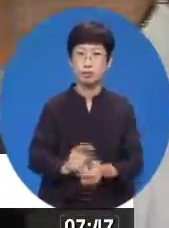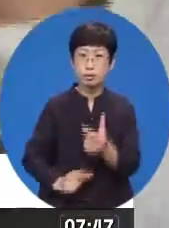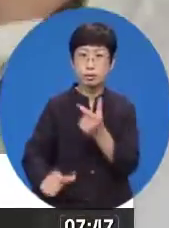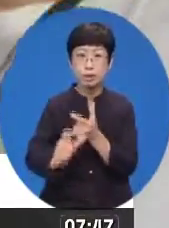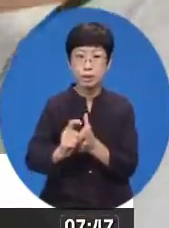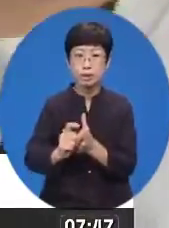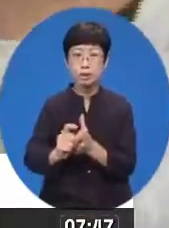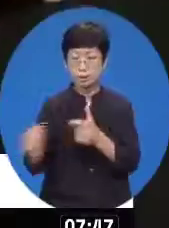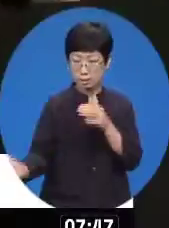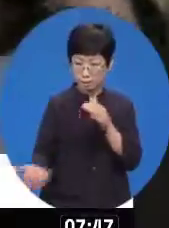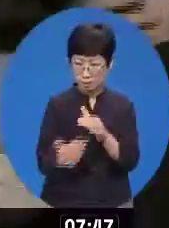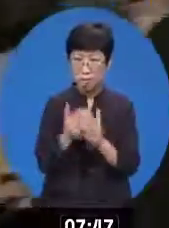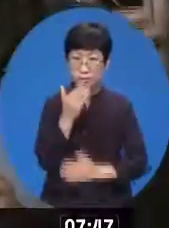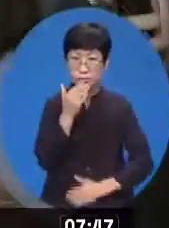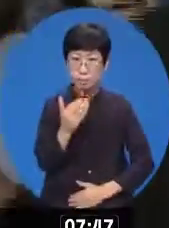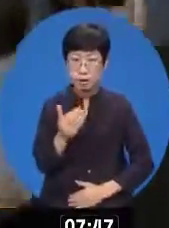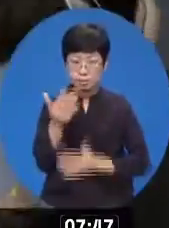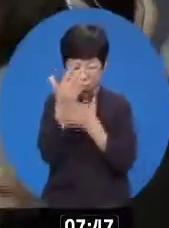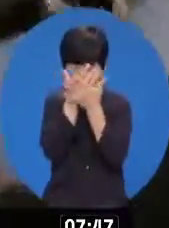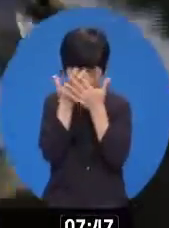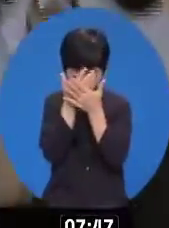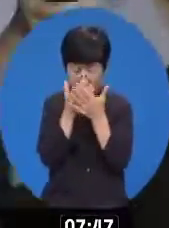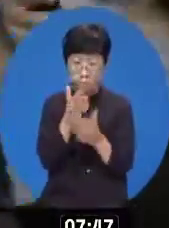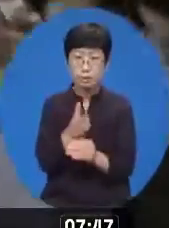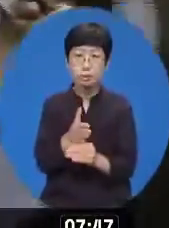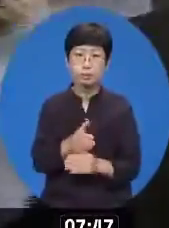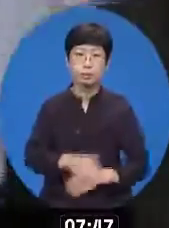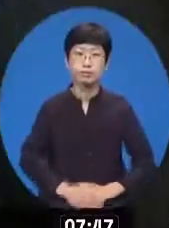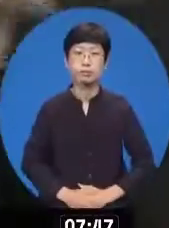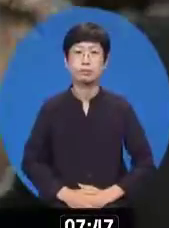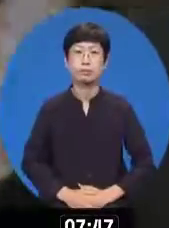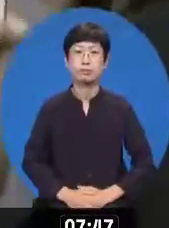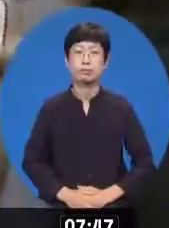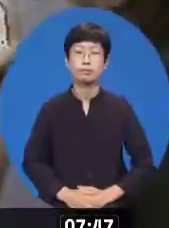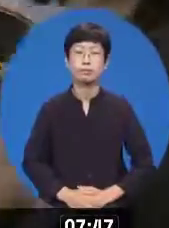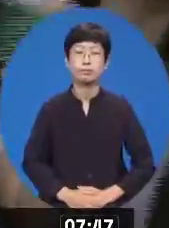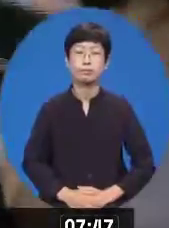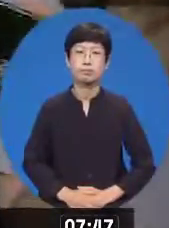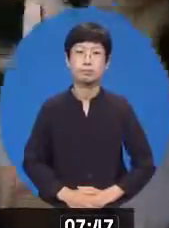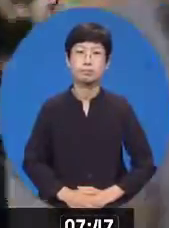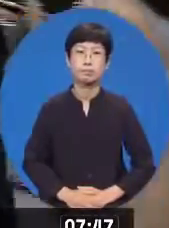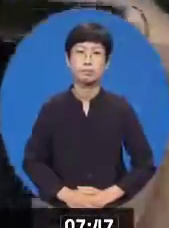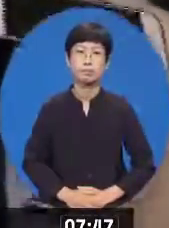성사위부 자체도 매우 불투명해졌습니다. OBS 뉴스 이수강입니다.